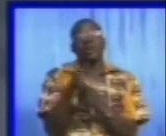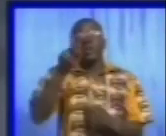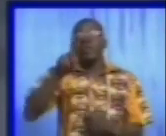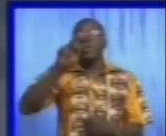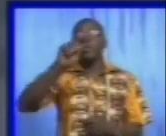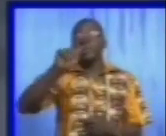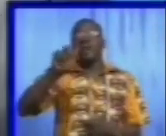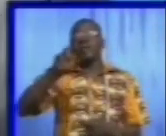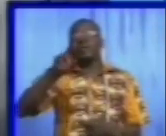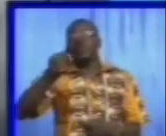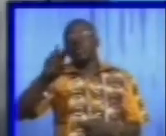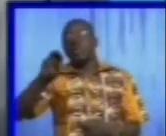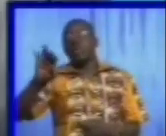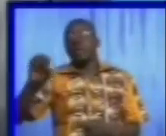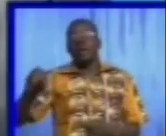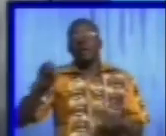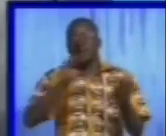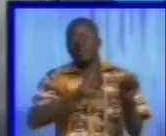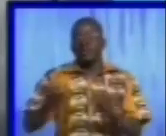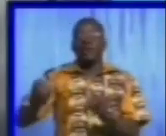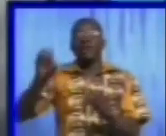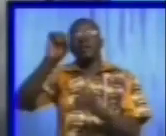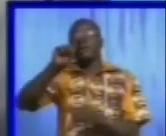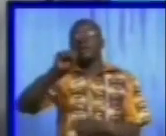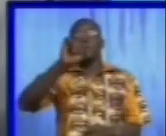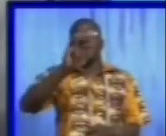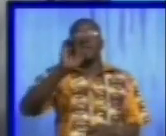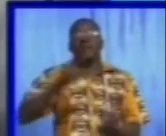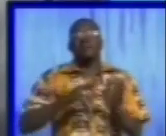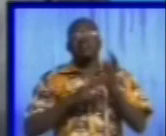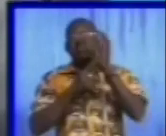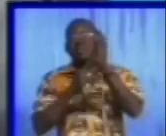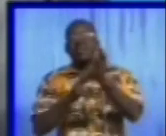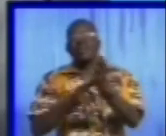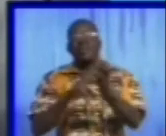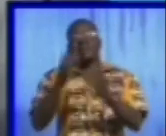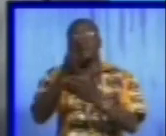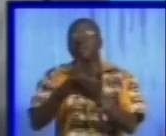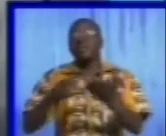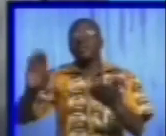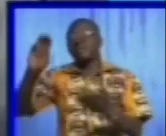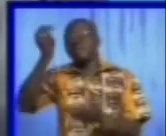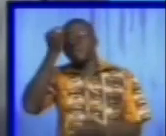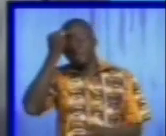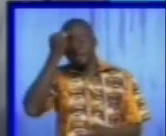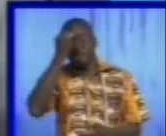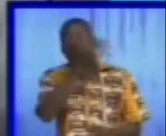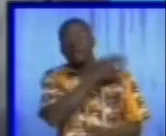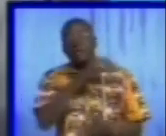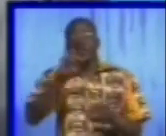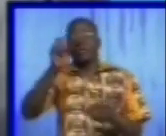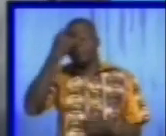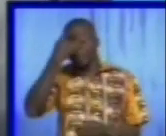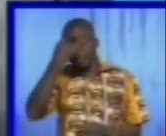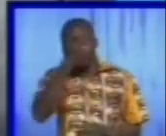et les organisations syndicales, les représentants des départements ministériels du gouvernement, mais